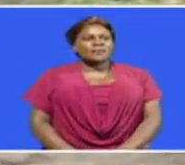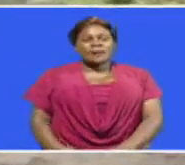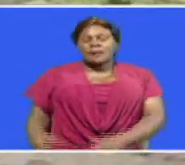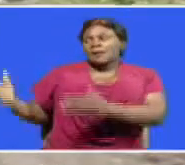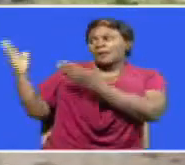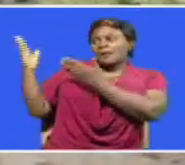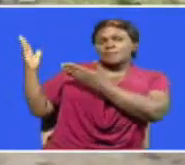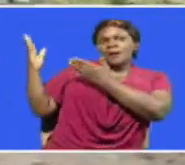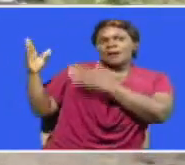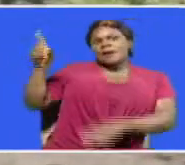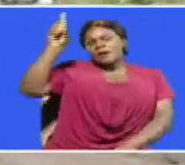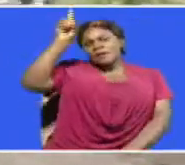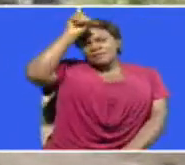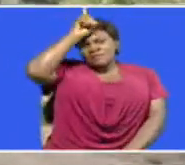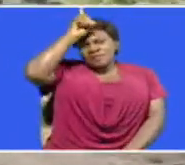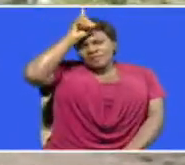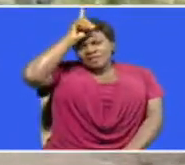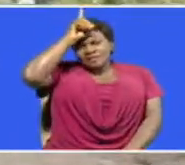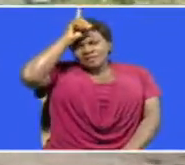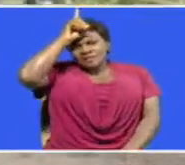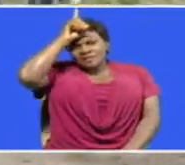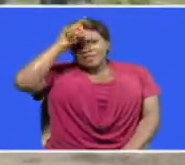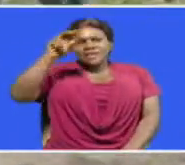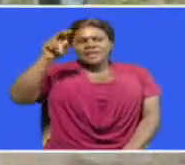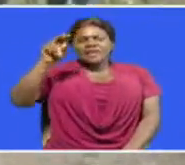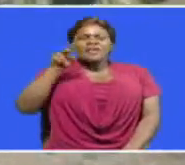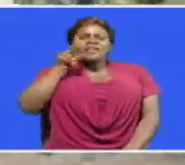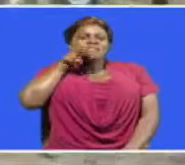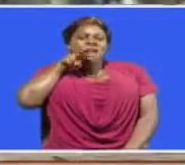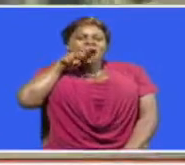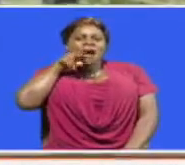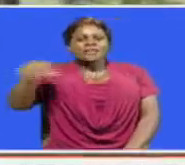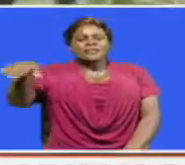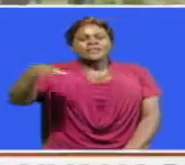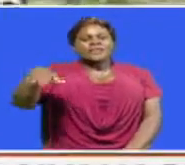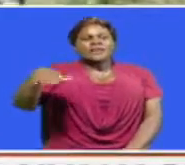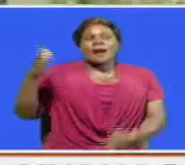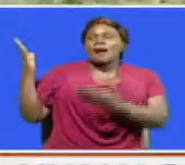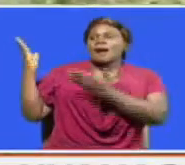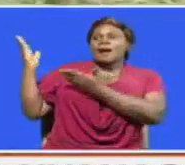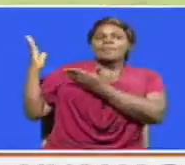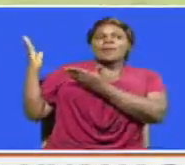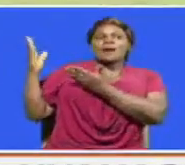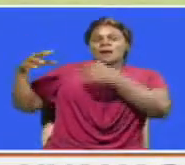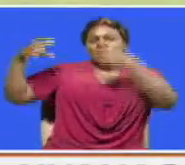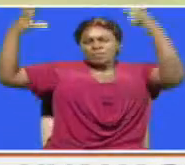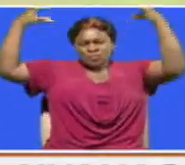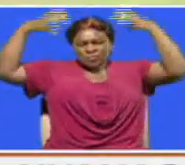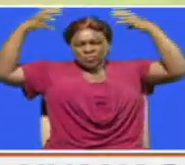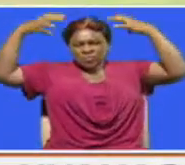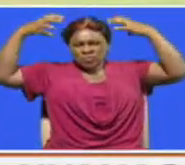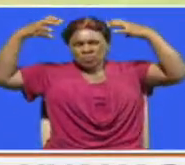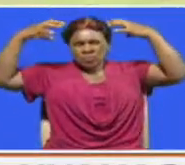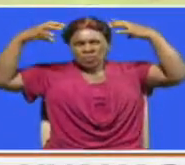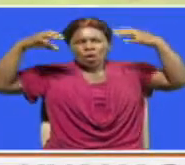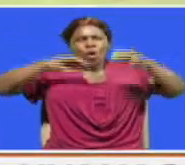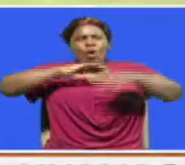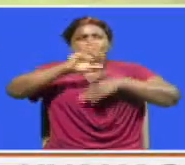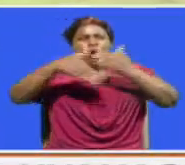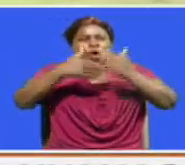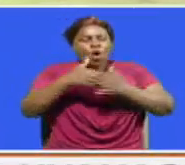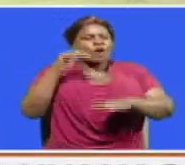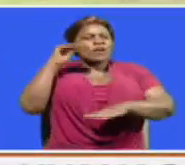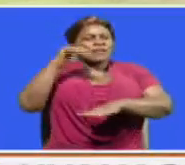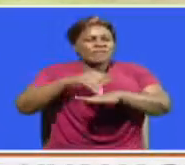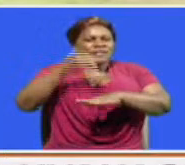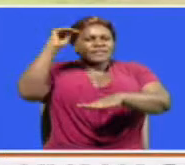Hiki ni kijiji cha Wasare, eneo bunge la Nyakach. Hapa mvua inaponyesha, shughuli zote